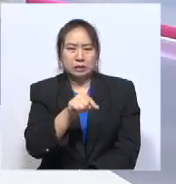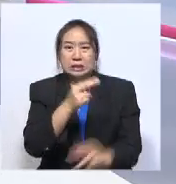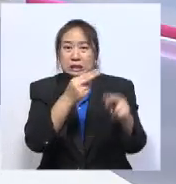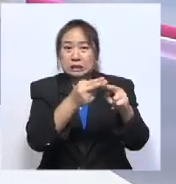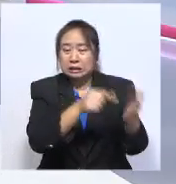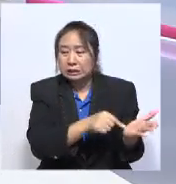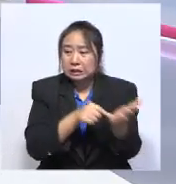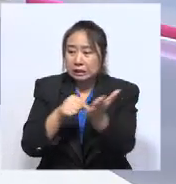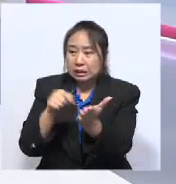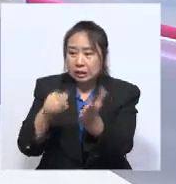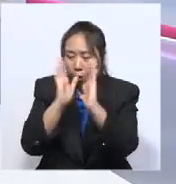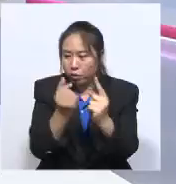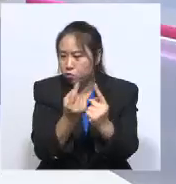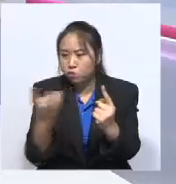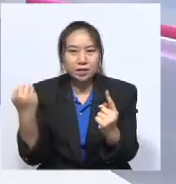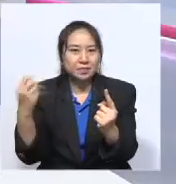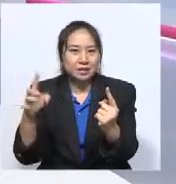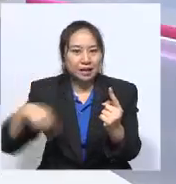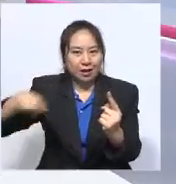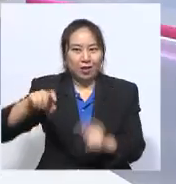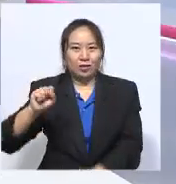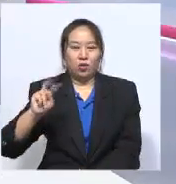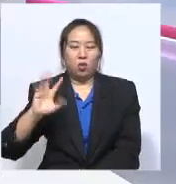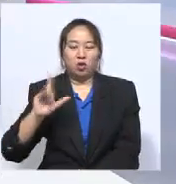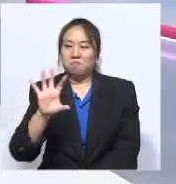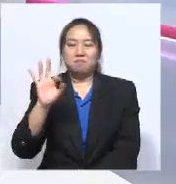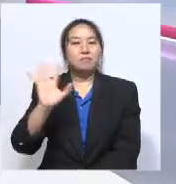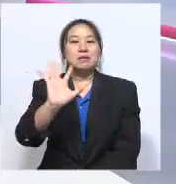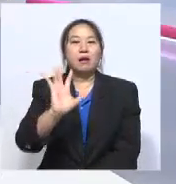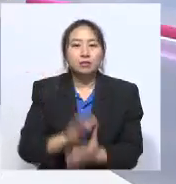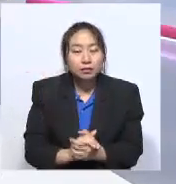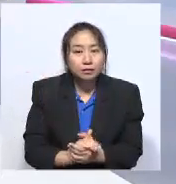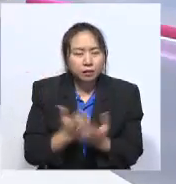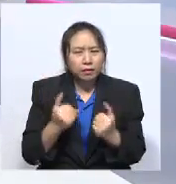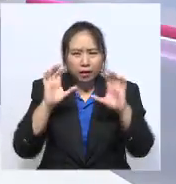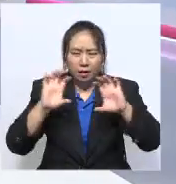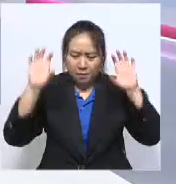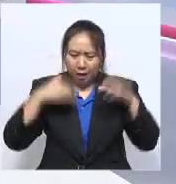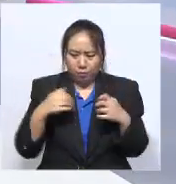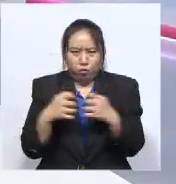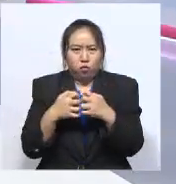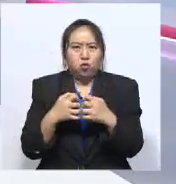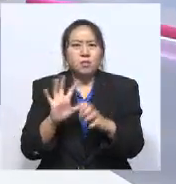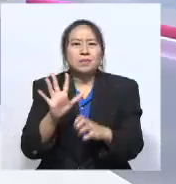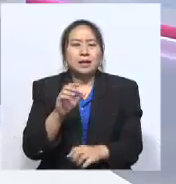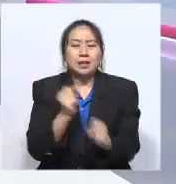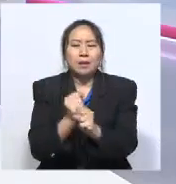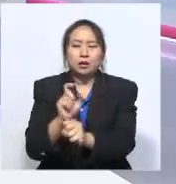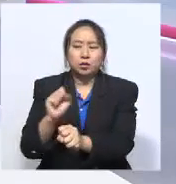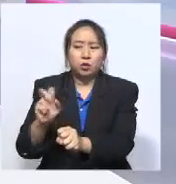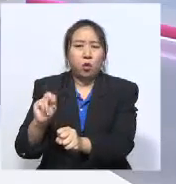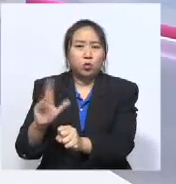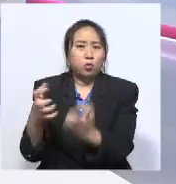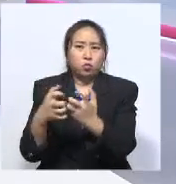การเสนอชื่อเป็นกสทช.ทั้ง14คนเลยนะครับซึ่งรองนายกรัฐมนตรียืนยันนะครับว่ารัฐบาลไม่ได้แทรกแซงการทำงานของสนช.